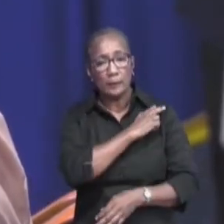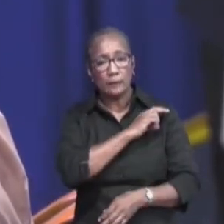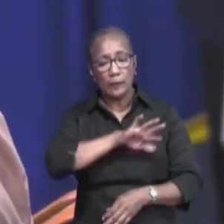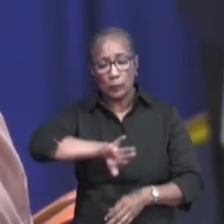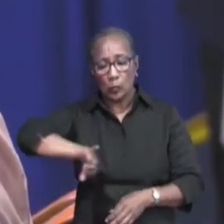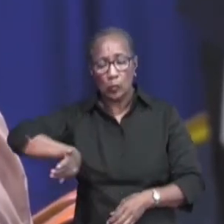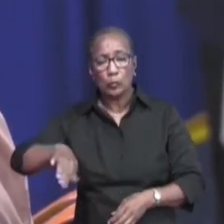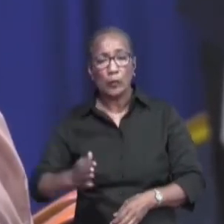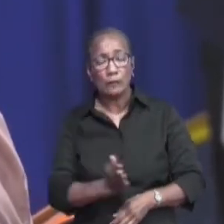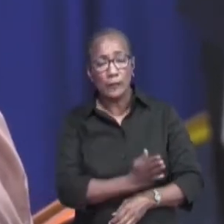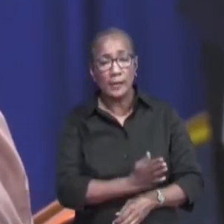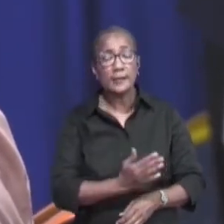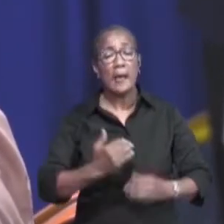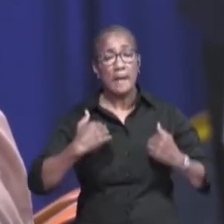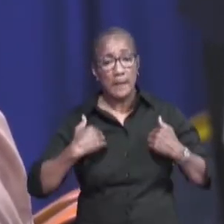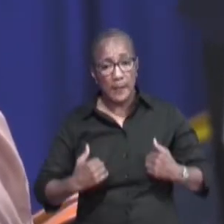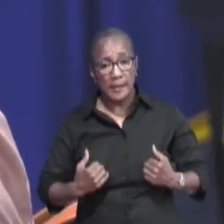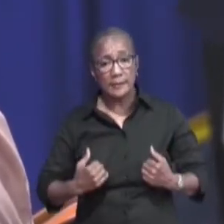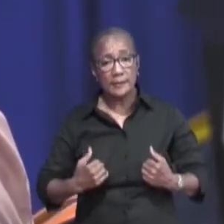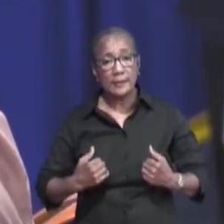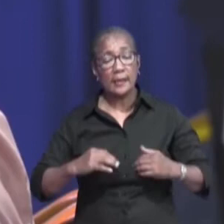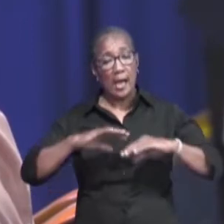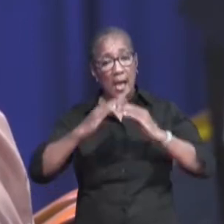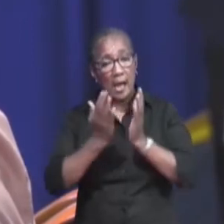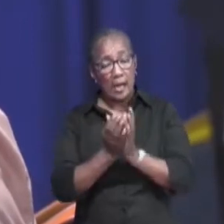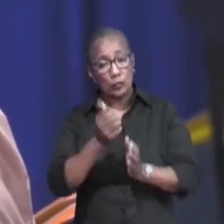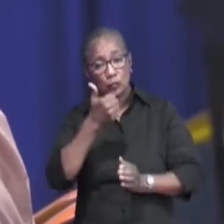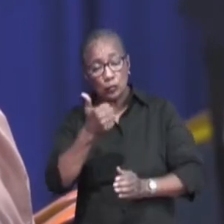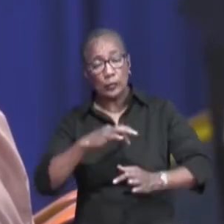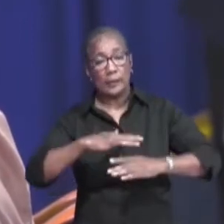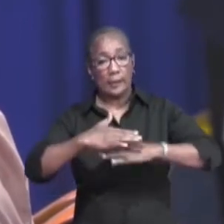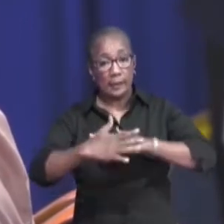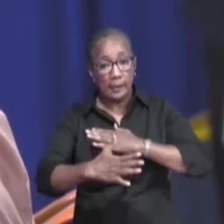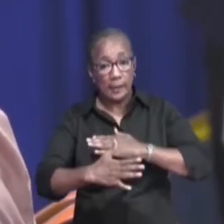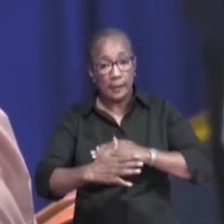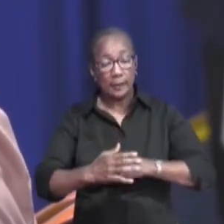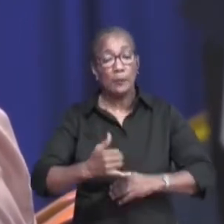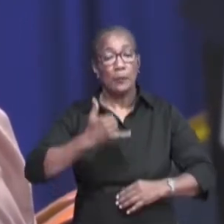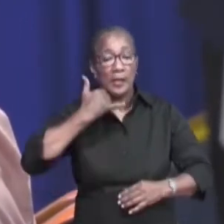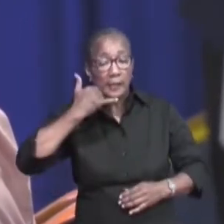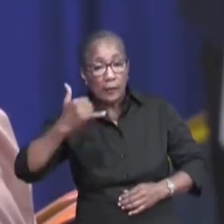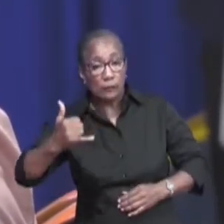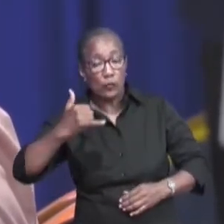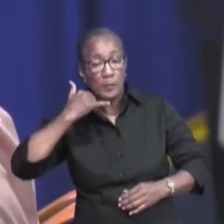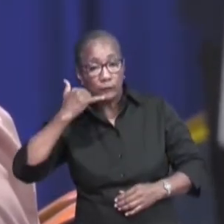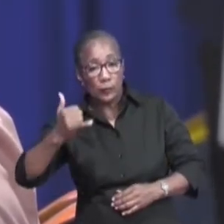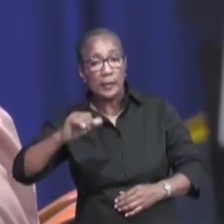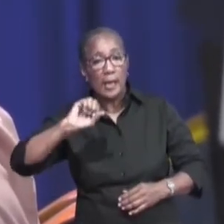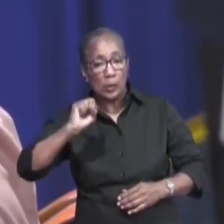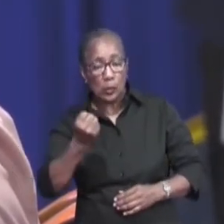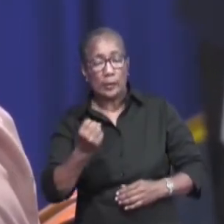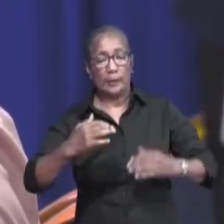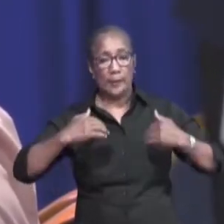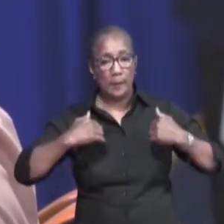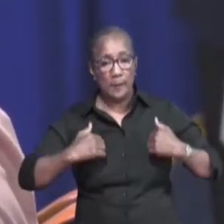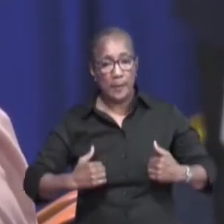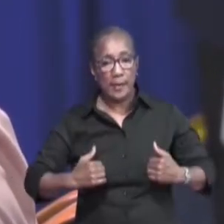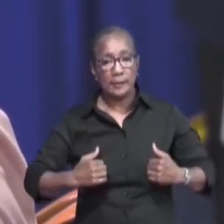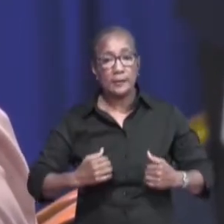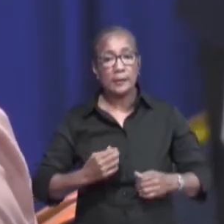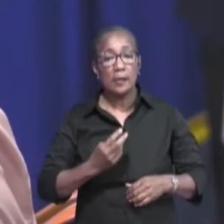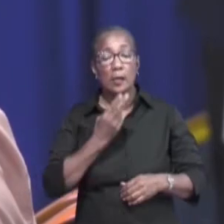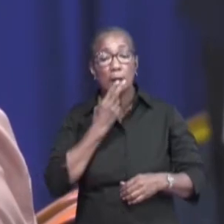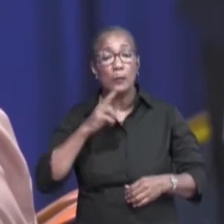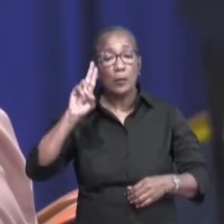of West ne smadati be regelen sodanig taki nanga telefoon de bekanji desma dis en promisi fu